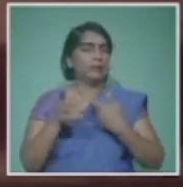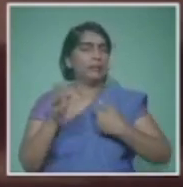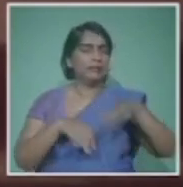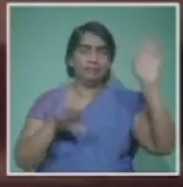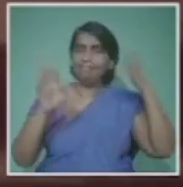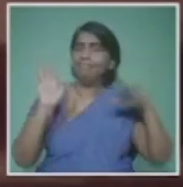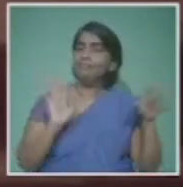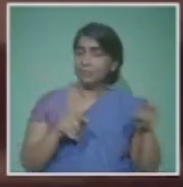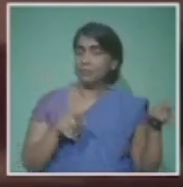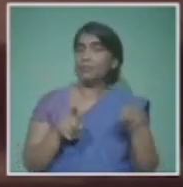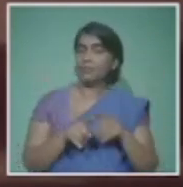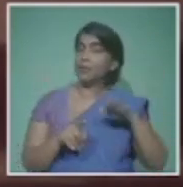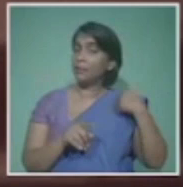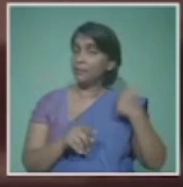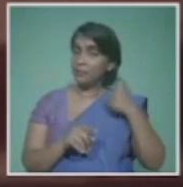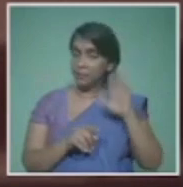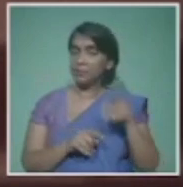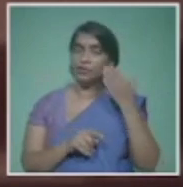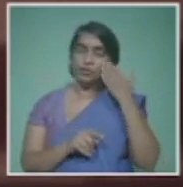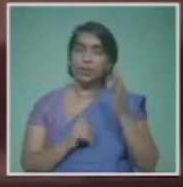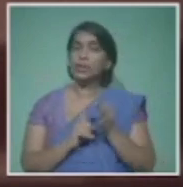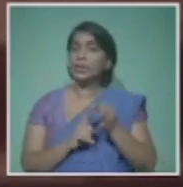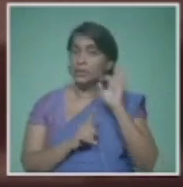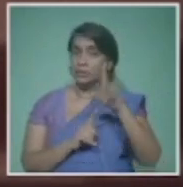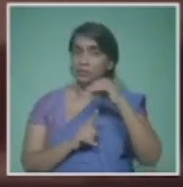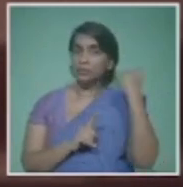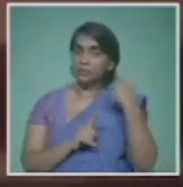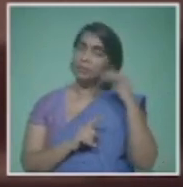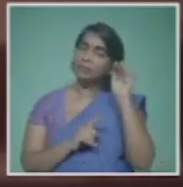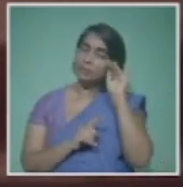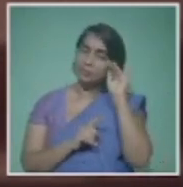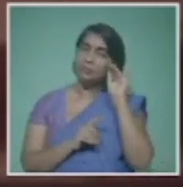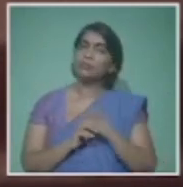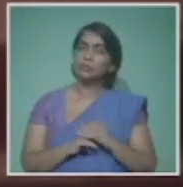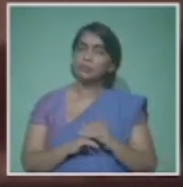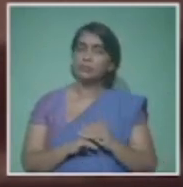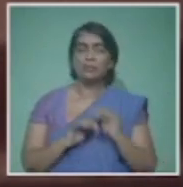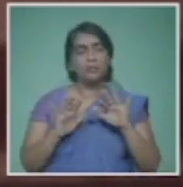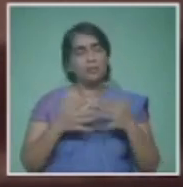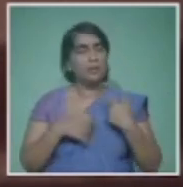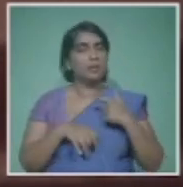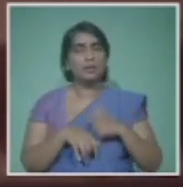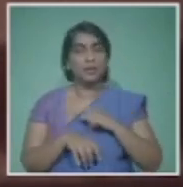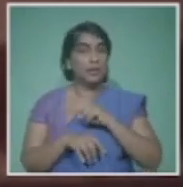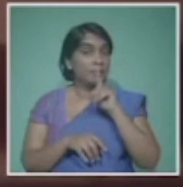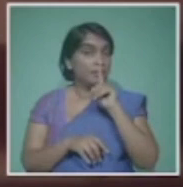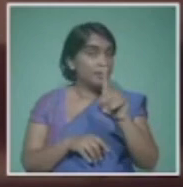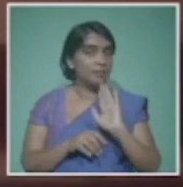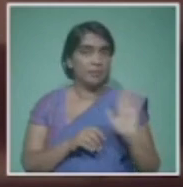ita matar wabidakino pradhanwa shen, janadi pat tumai katat mahang mahang hitiya, මොනම අවස්ථාවකවත් කියවෙන්නේ